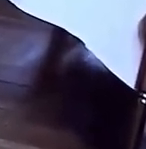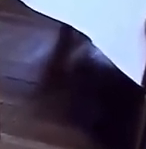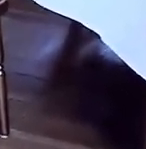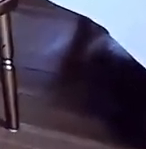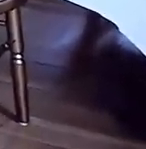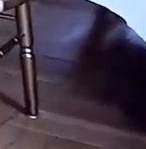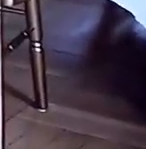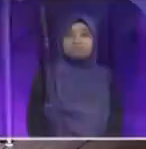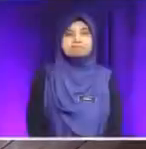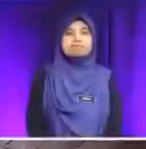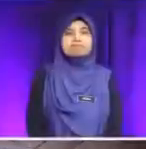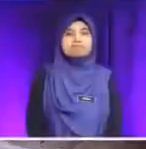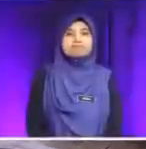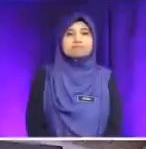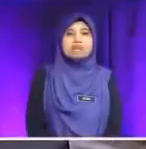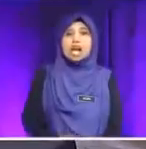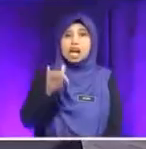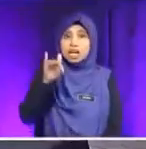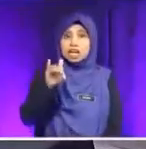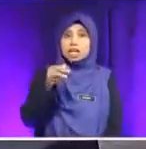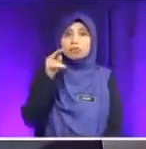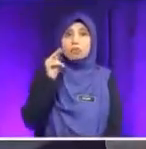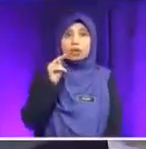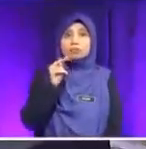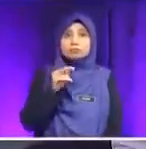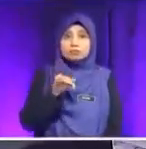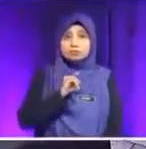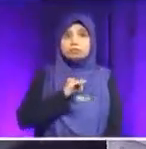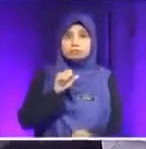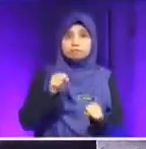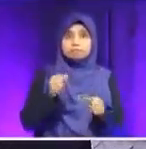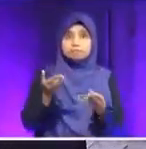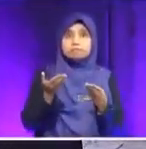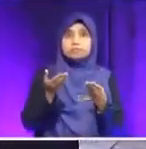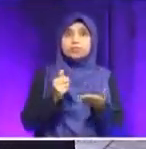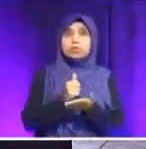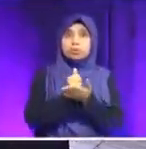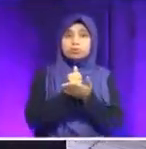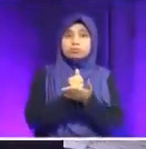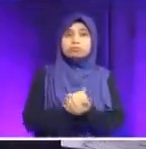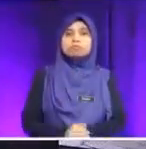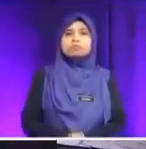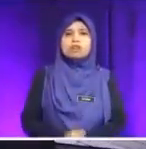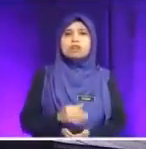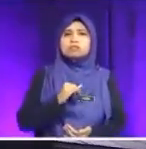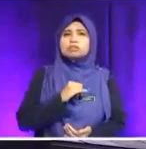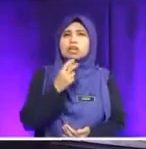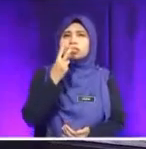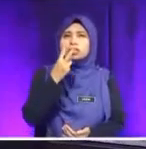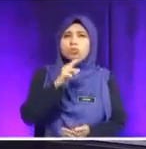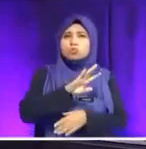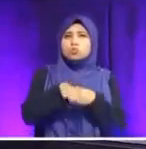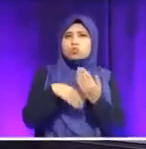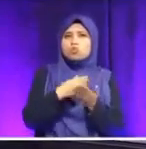Waiter. Ya puan, boleh saya ambil order? Okey, saya nak order tapi sebelum tu saya tengok segala